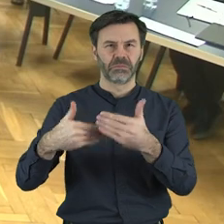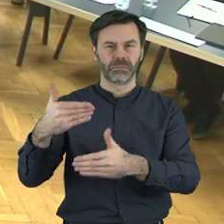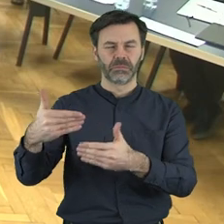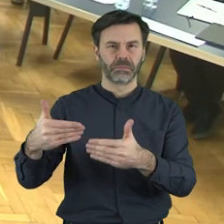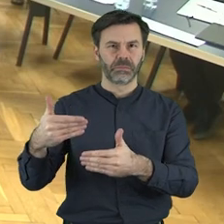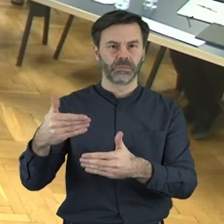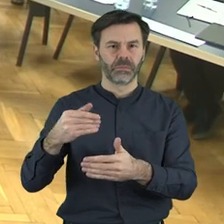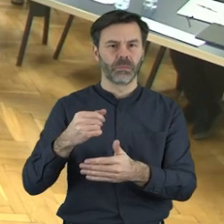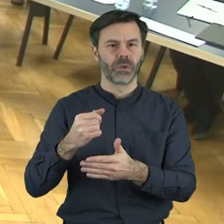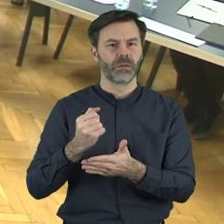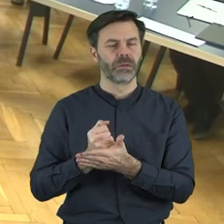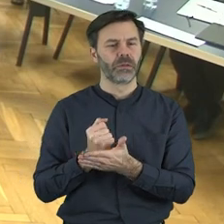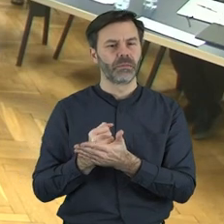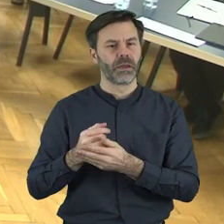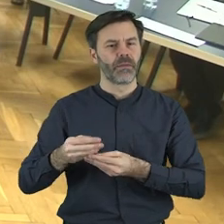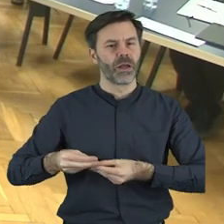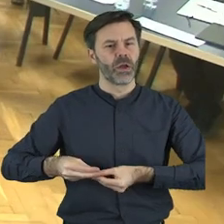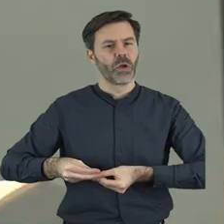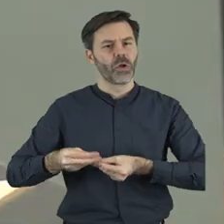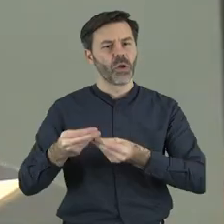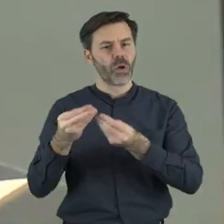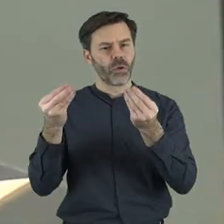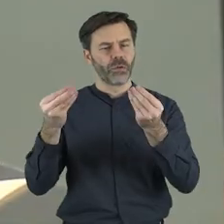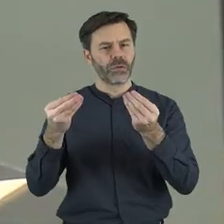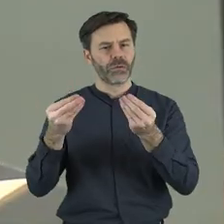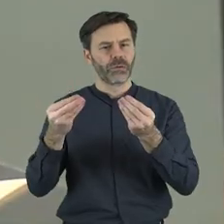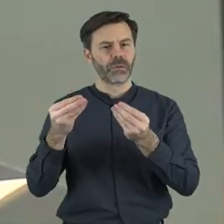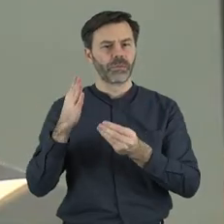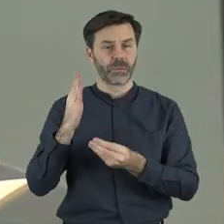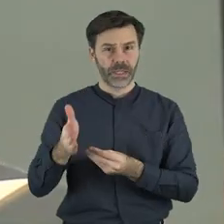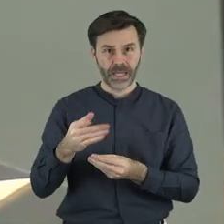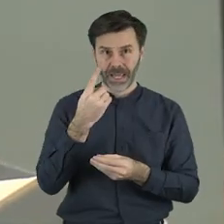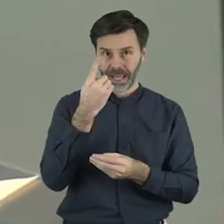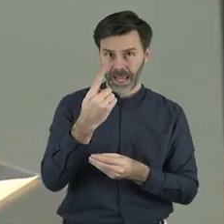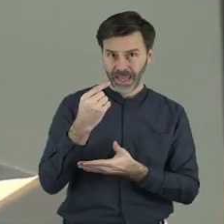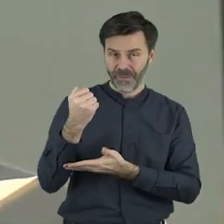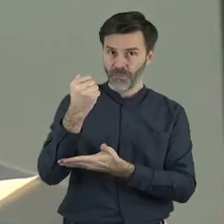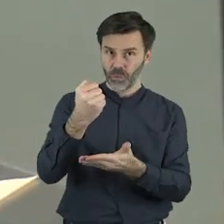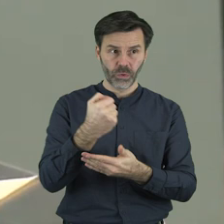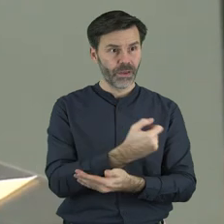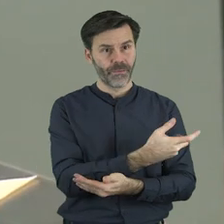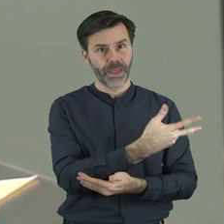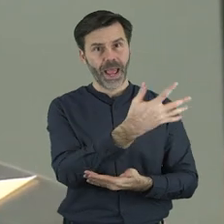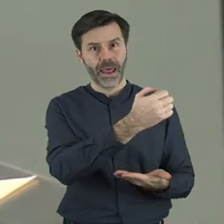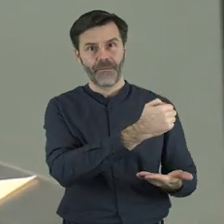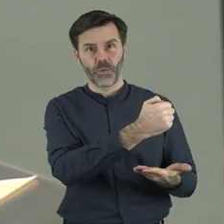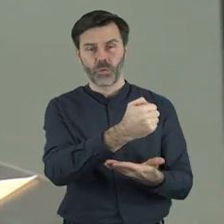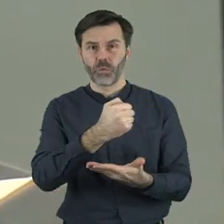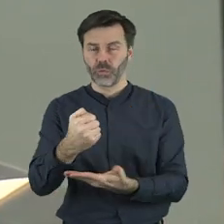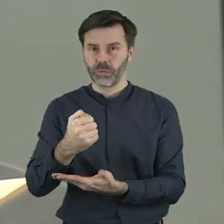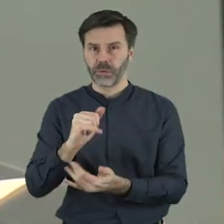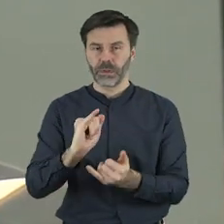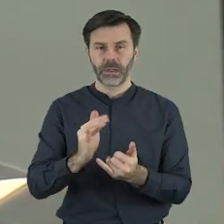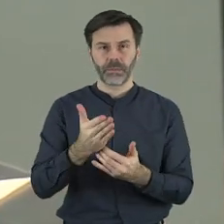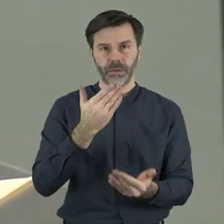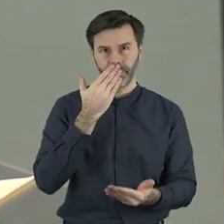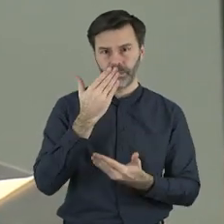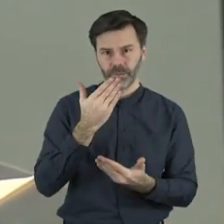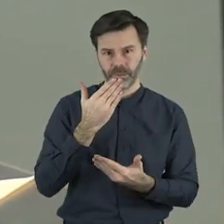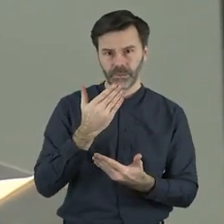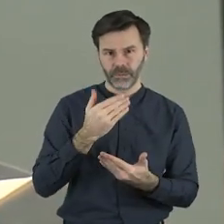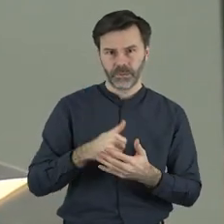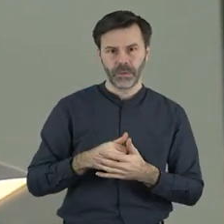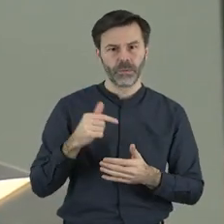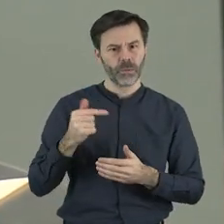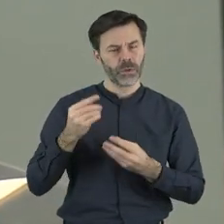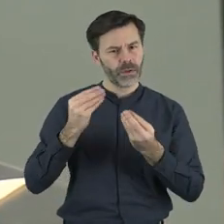czy wielofunduszowe. Z jednej strony jest to trudne zadanie, wymagające jeszcze większego nakładu pracy, ale z drugiej strony dające możliwość dla